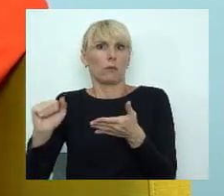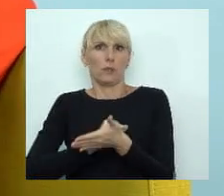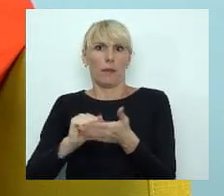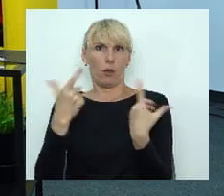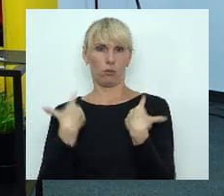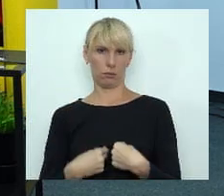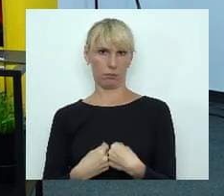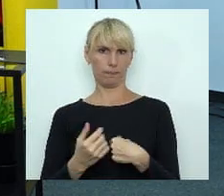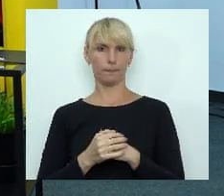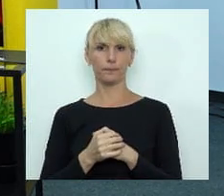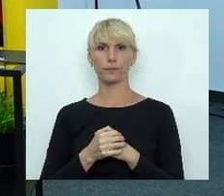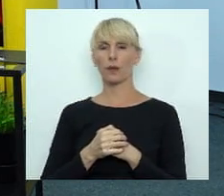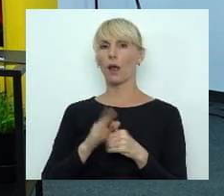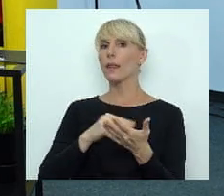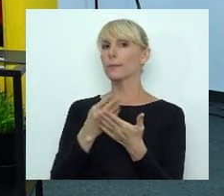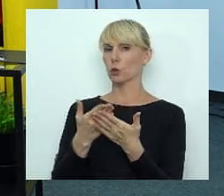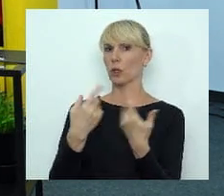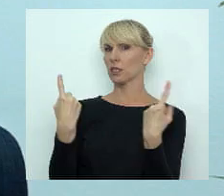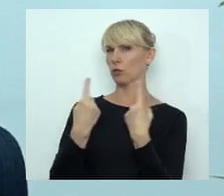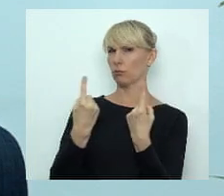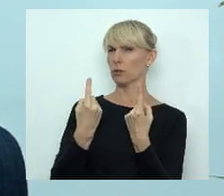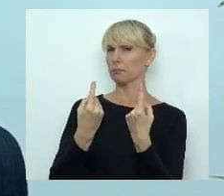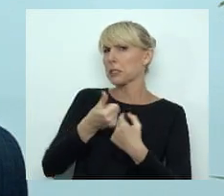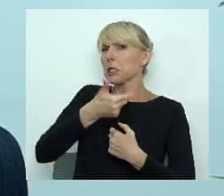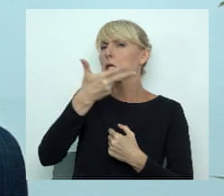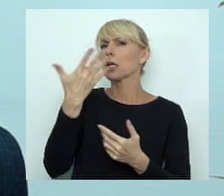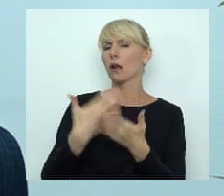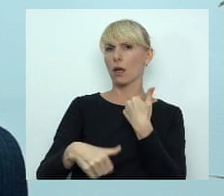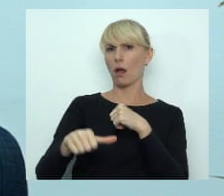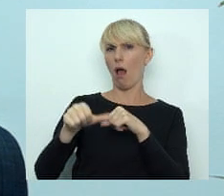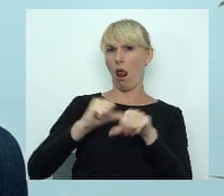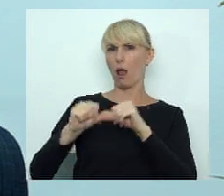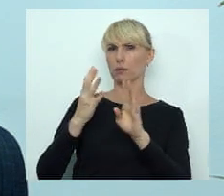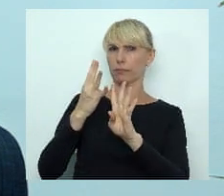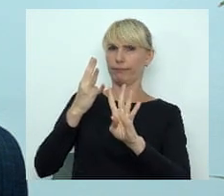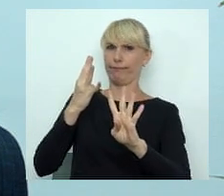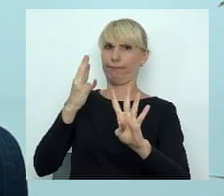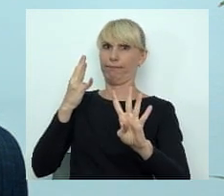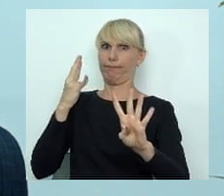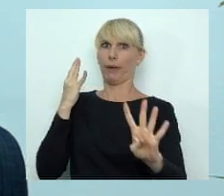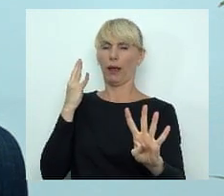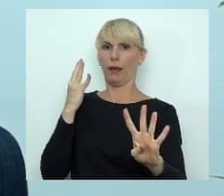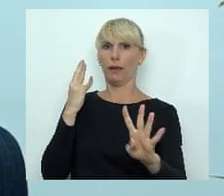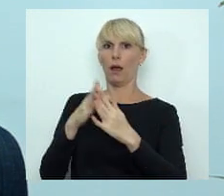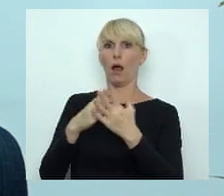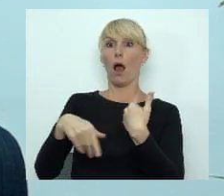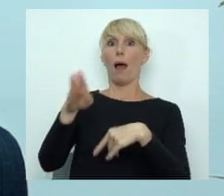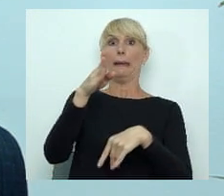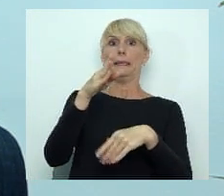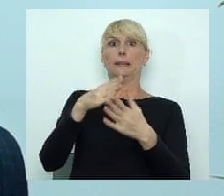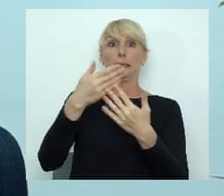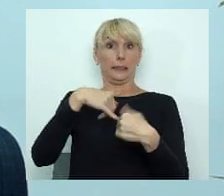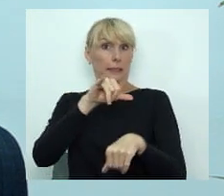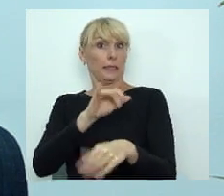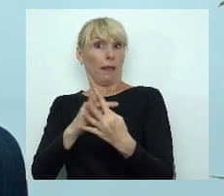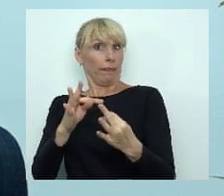dane osobowe. No właśnie, sytuacja na przykład sprzed kilku lat, kolejka w poradni, czekamy, otwierają się drzwi, pani Ksińska, czy to